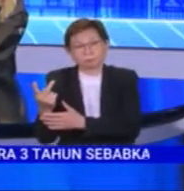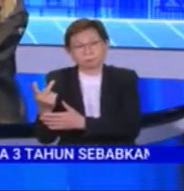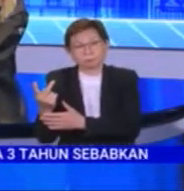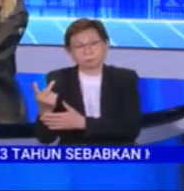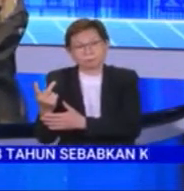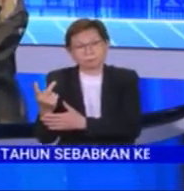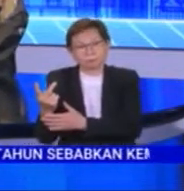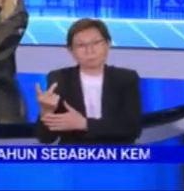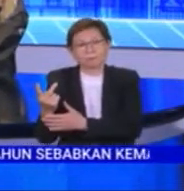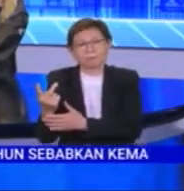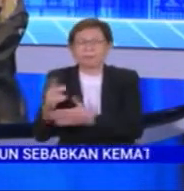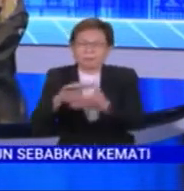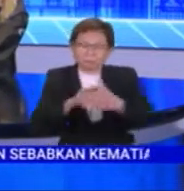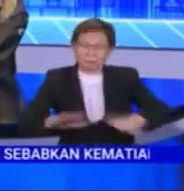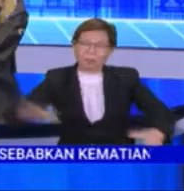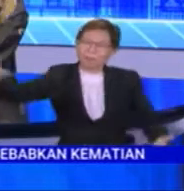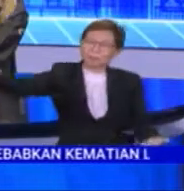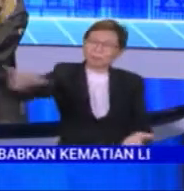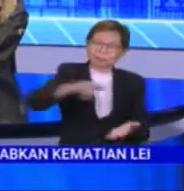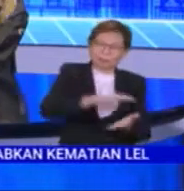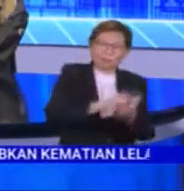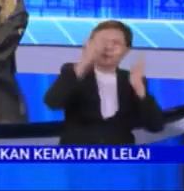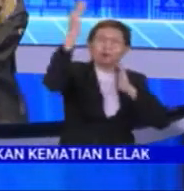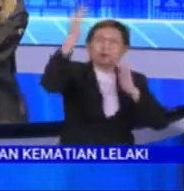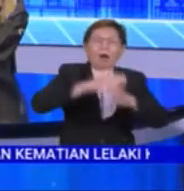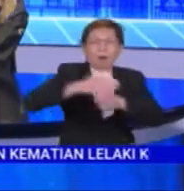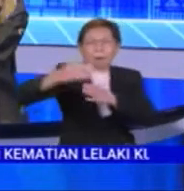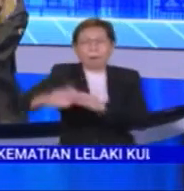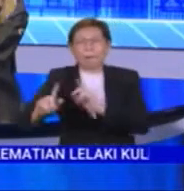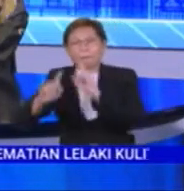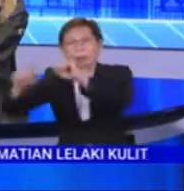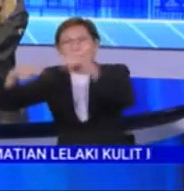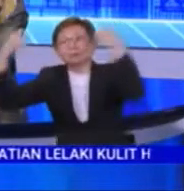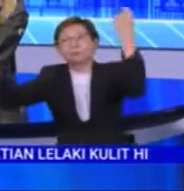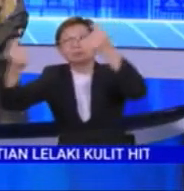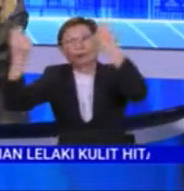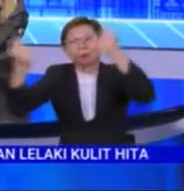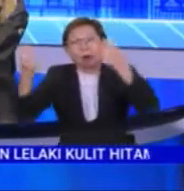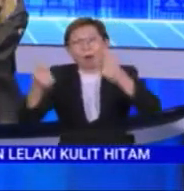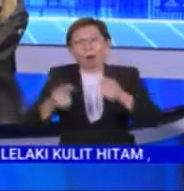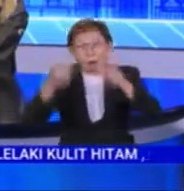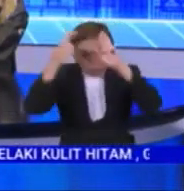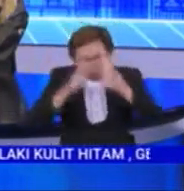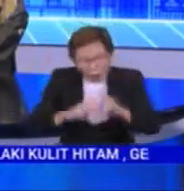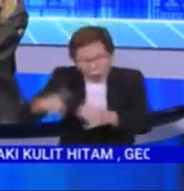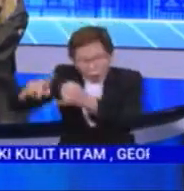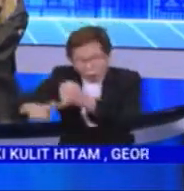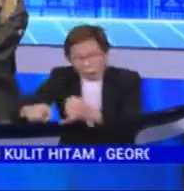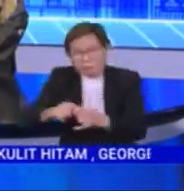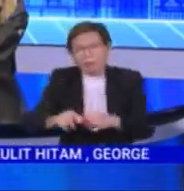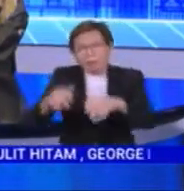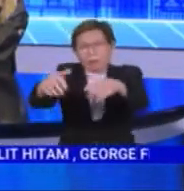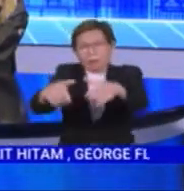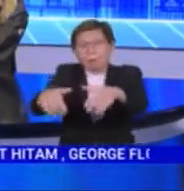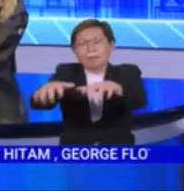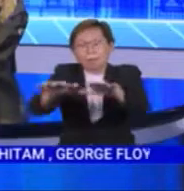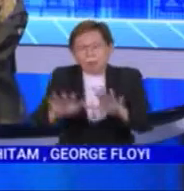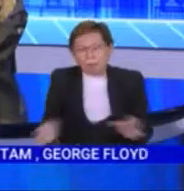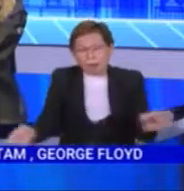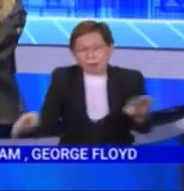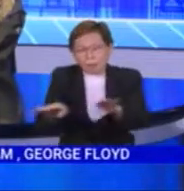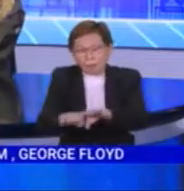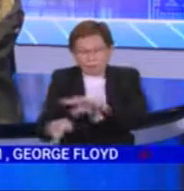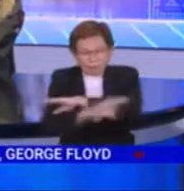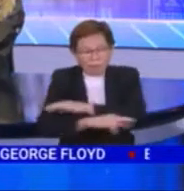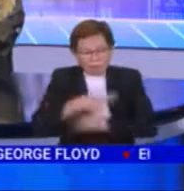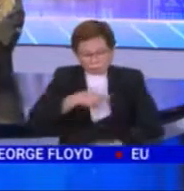Maimunah iskandariah selamat kembali ke tanah air selepas hadir ke istiadat penghormatan terakhir dan pemahaman negara Ratu